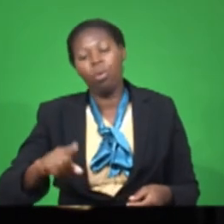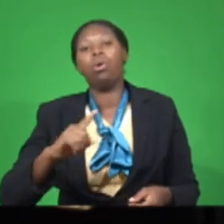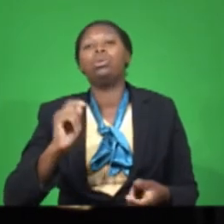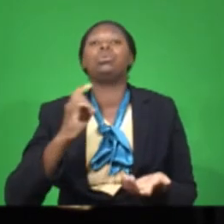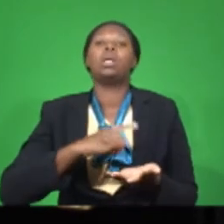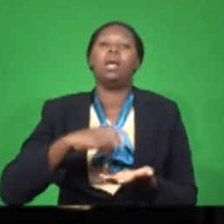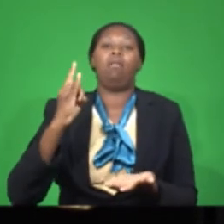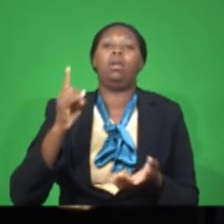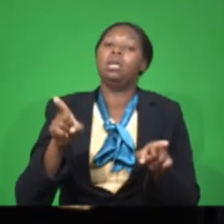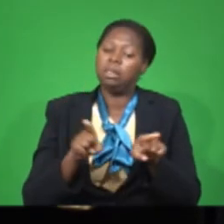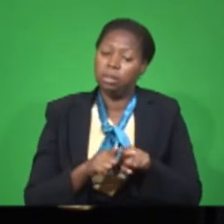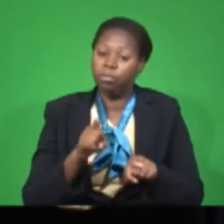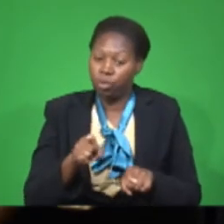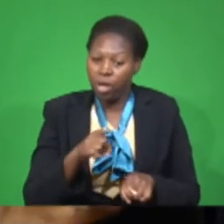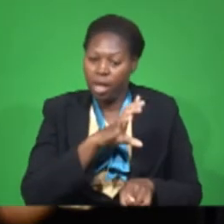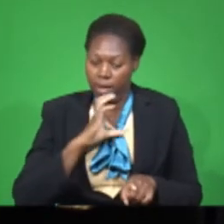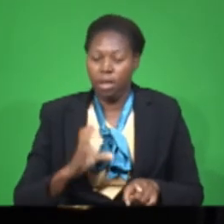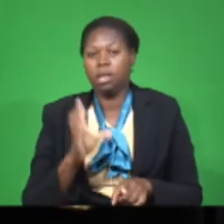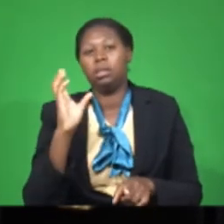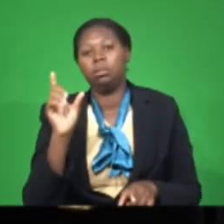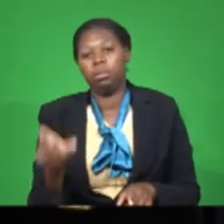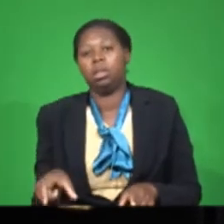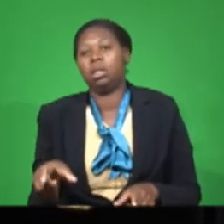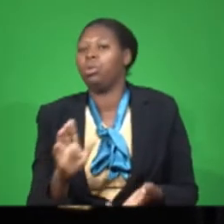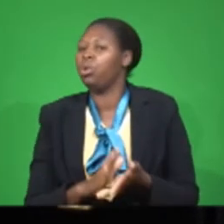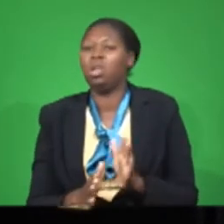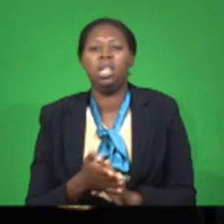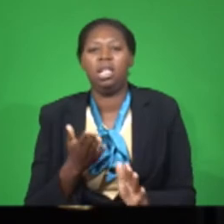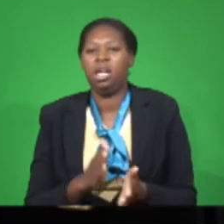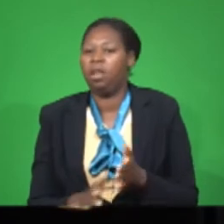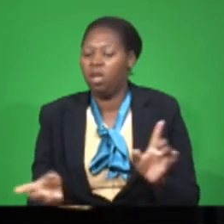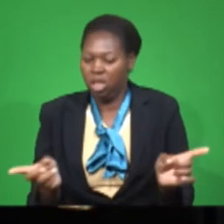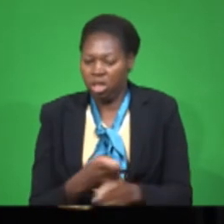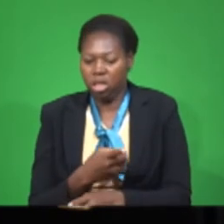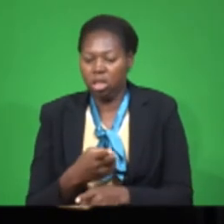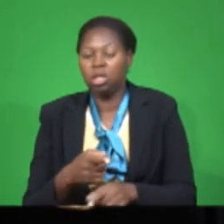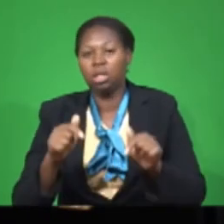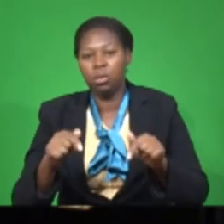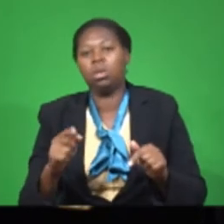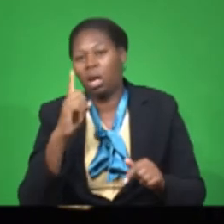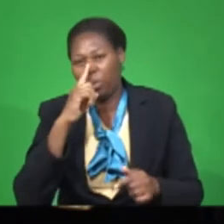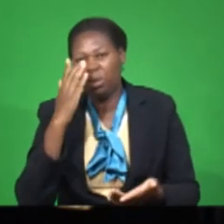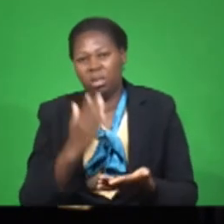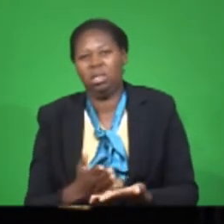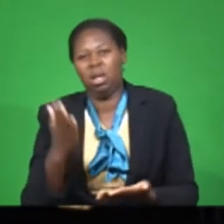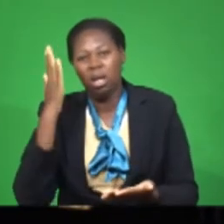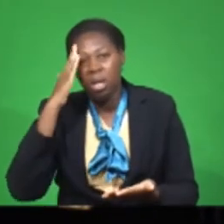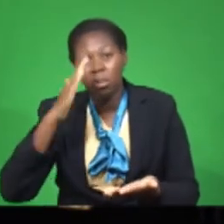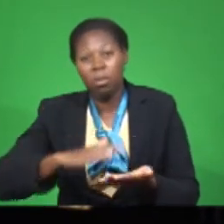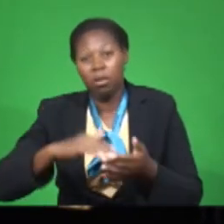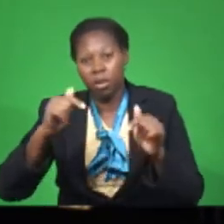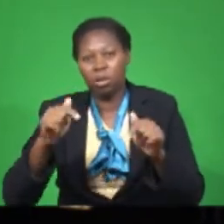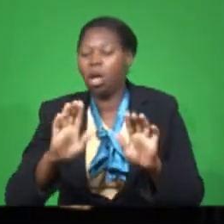kuita mutende ukatendeuka nhasi hubva wangochinja paite zimiracle rekuti ubva watochinja ubva watova perfect watokwana